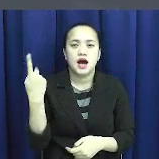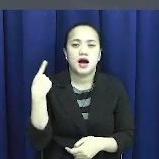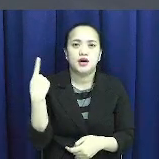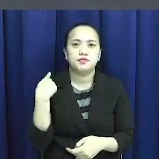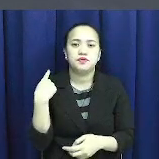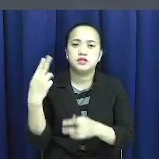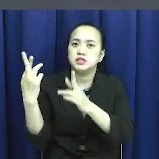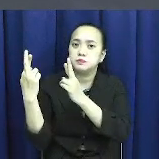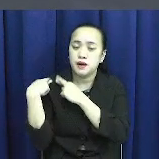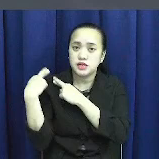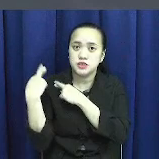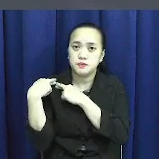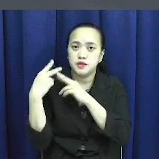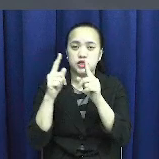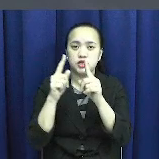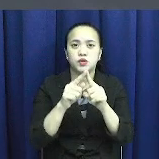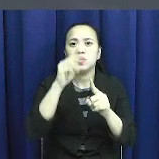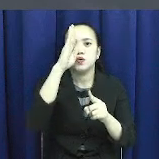pagkakamali.